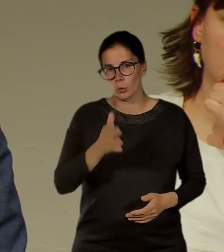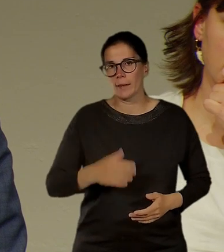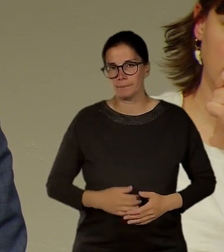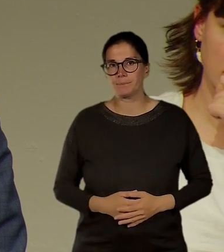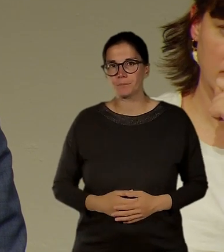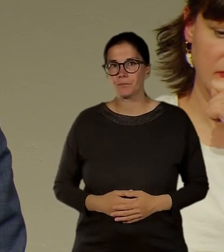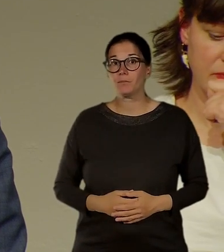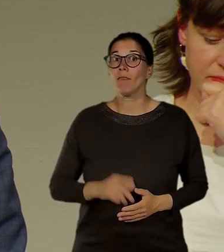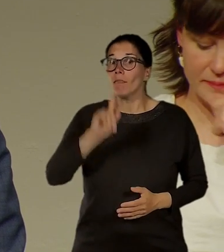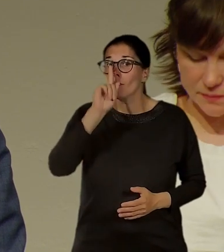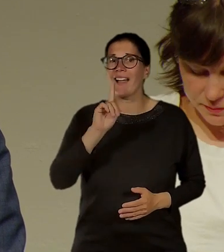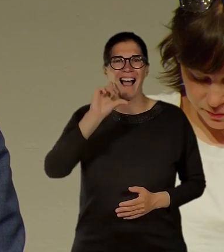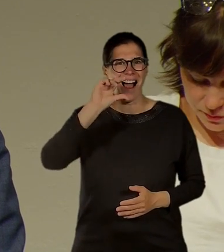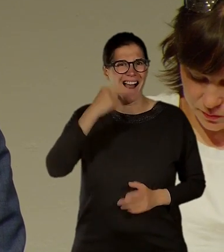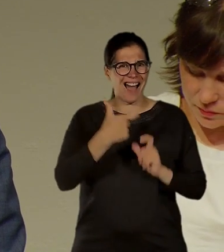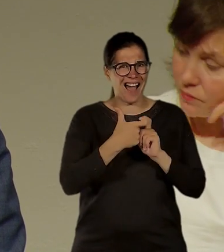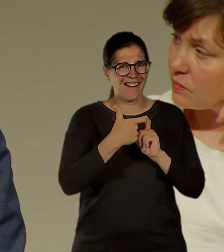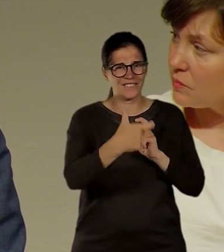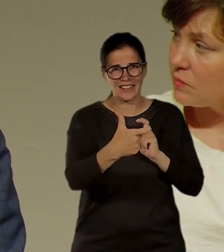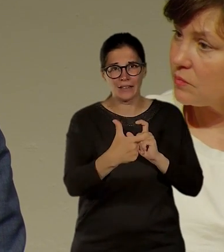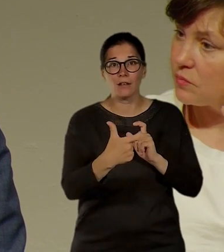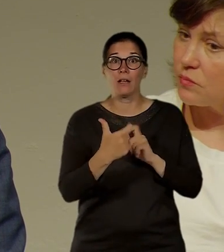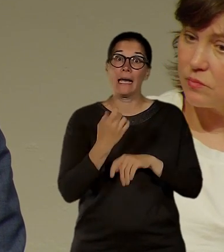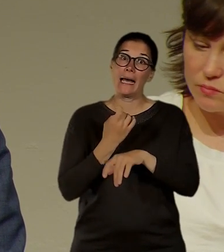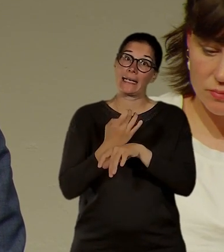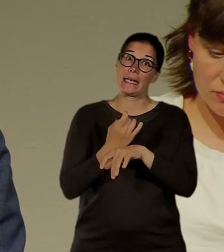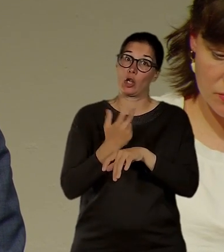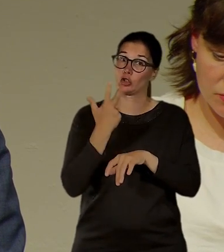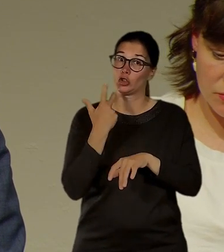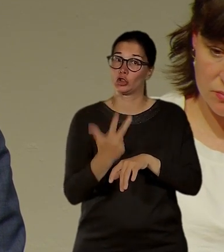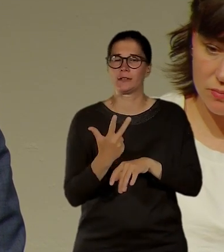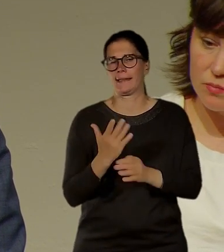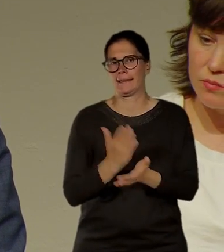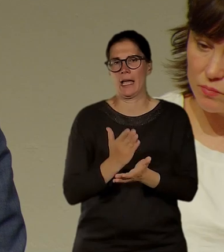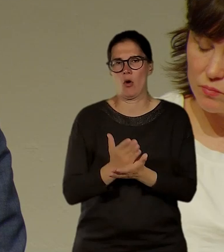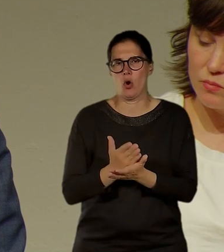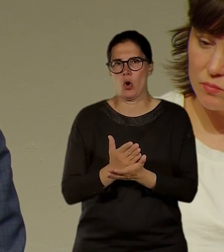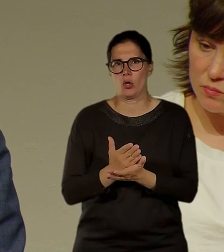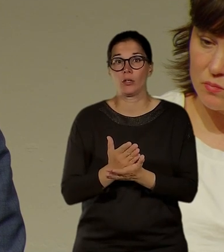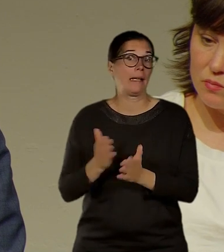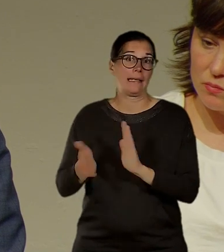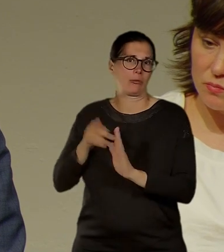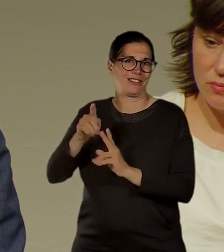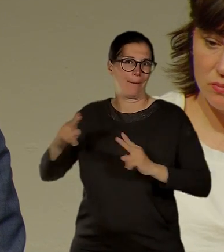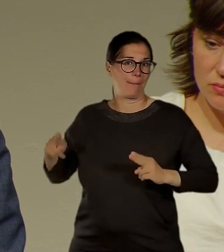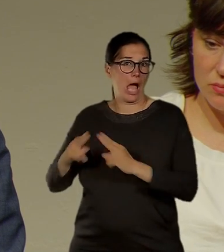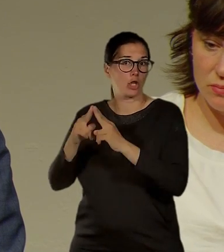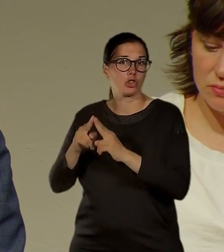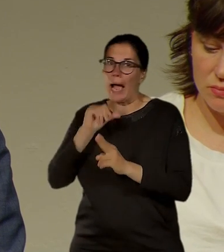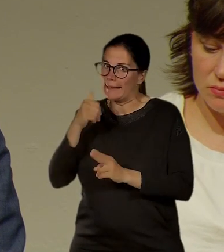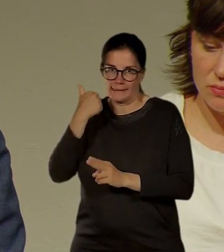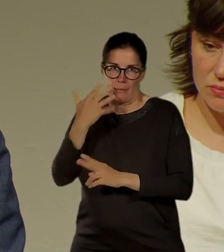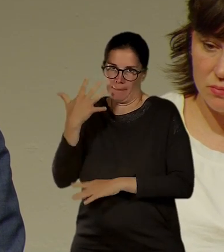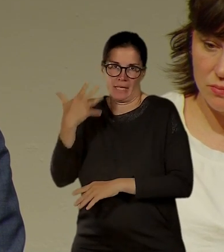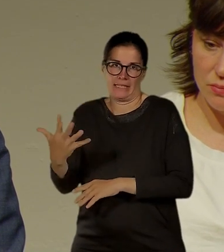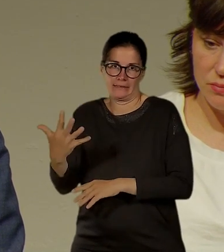lépe, ale na hlavních tazích, pokud vím, nemají ani 50 koní v té Paříži, takže myslím si, že tohle